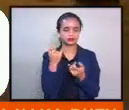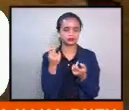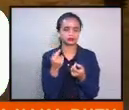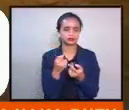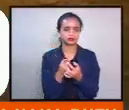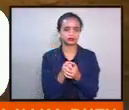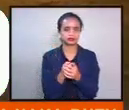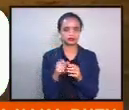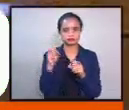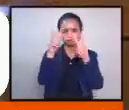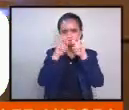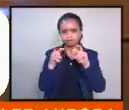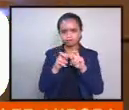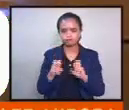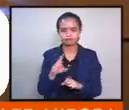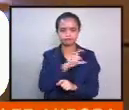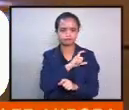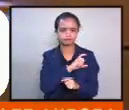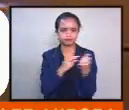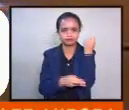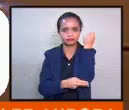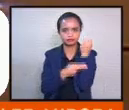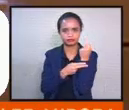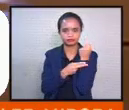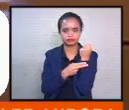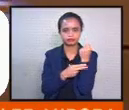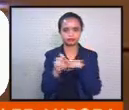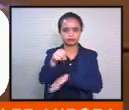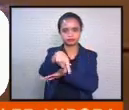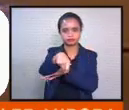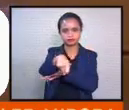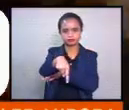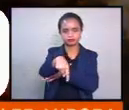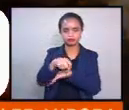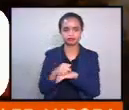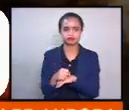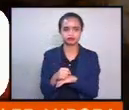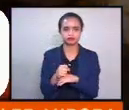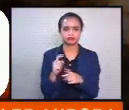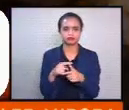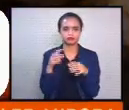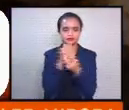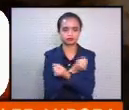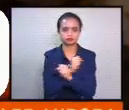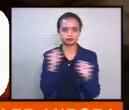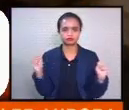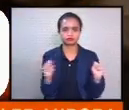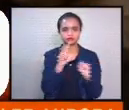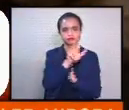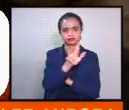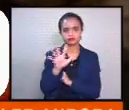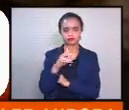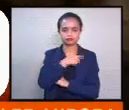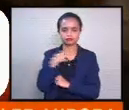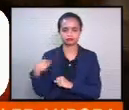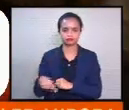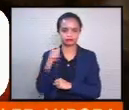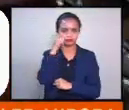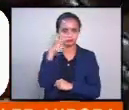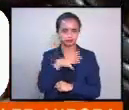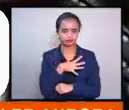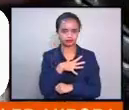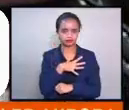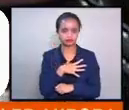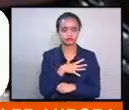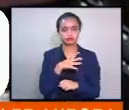ito, sinalaki na ng mga pulis ang hotel alas 11 kagabi. Nasa gip ang 35 Chinese na babae. Sa